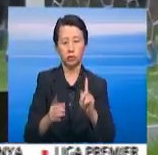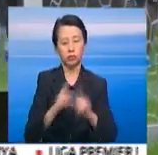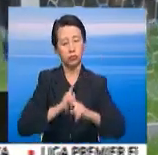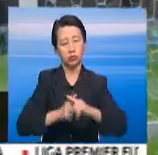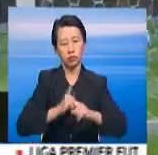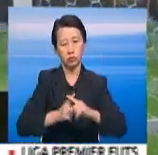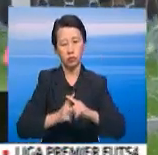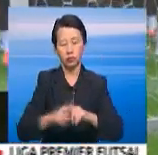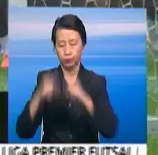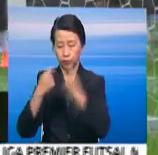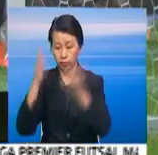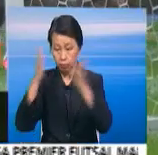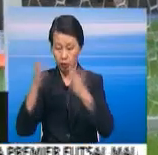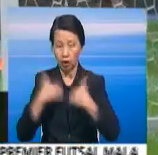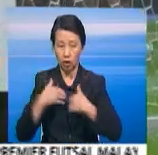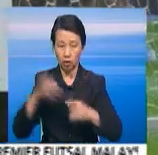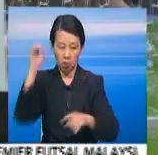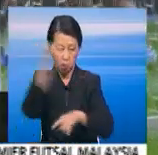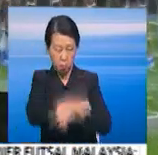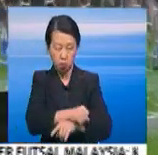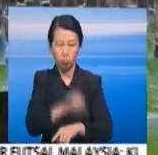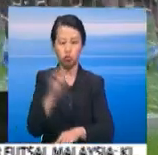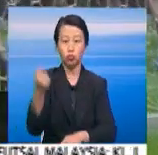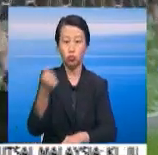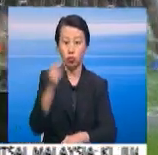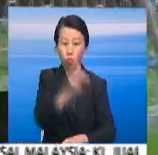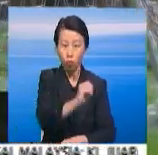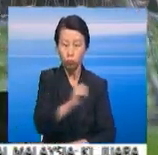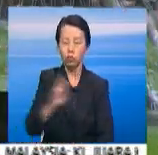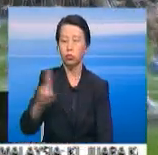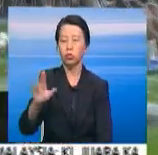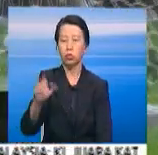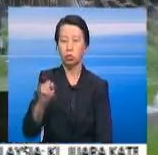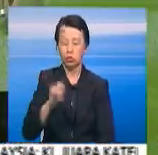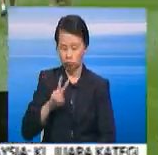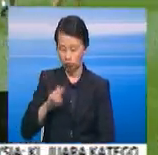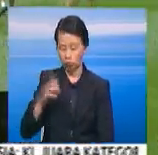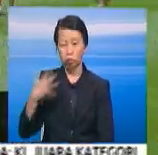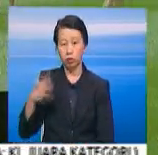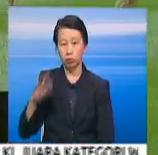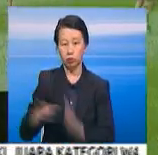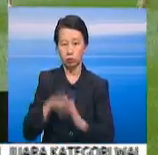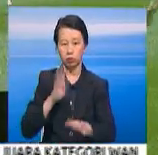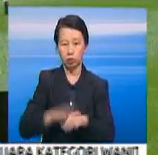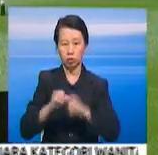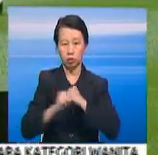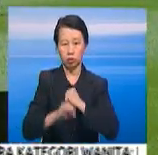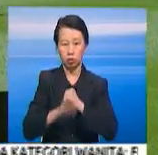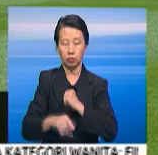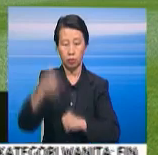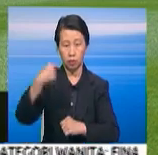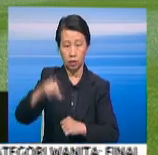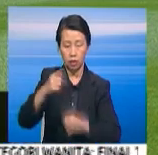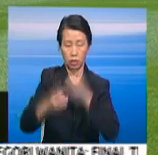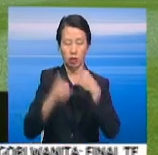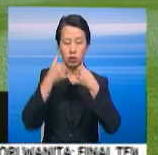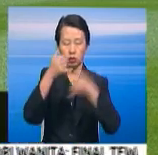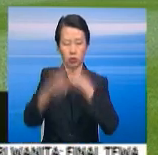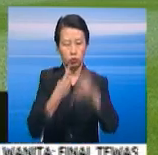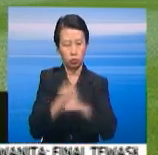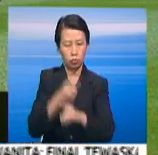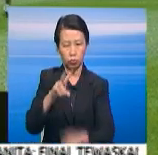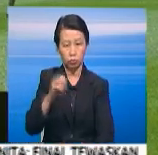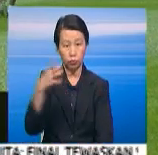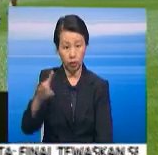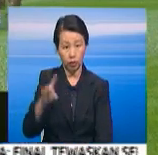seri. Skuad negara pernah dibelasah 10-0 oleh UAE pada 2015 ketika kempen kelayakan Piala Dunia 2018.